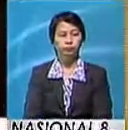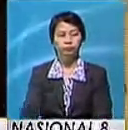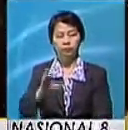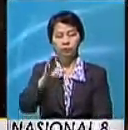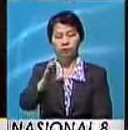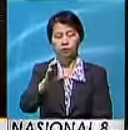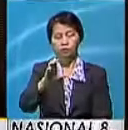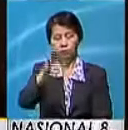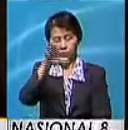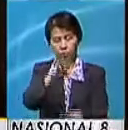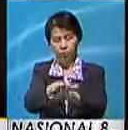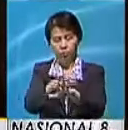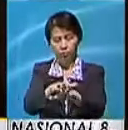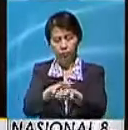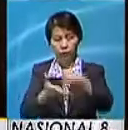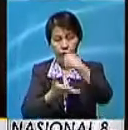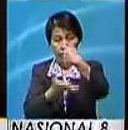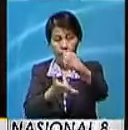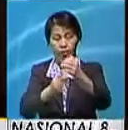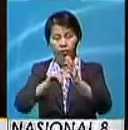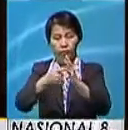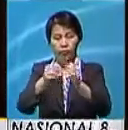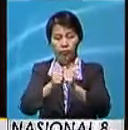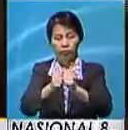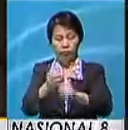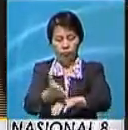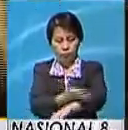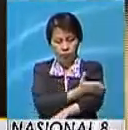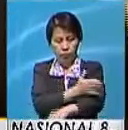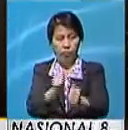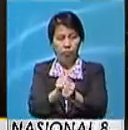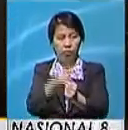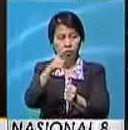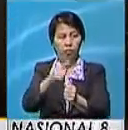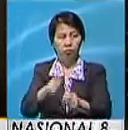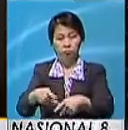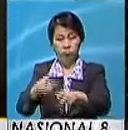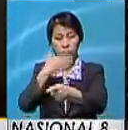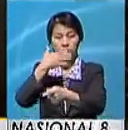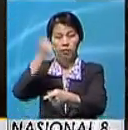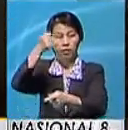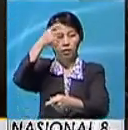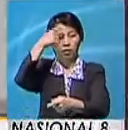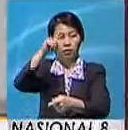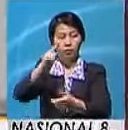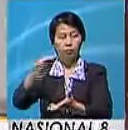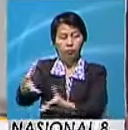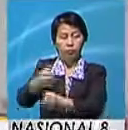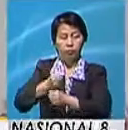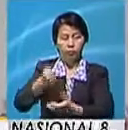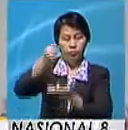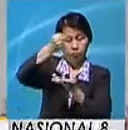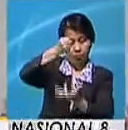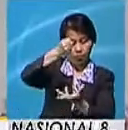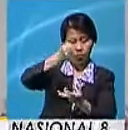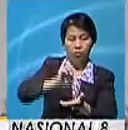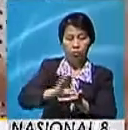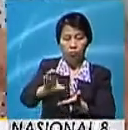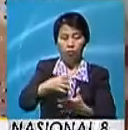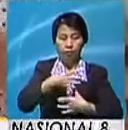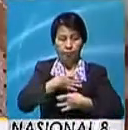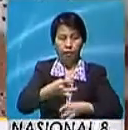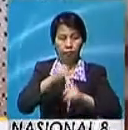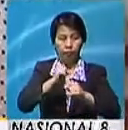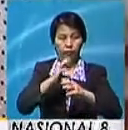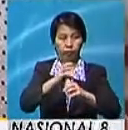Crowdfunding equity menyokong syarikat permulaan untuk berkembang dan merupakan platform terbaik untuk mengumpul dana. Pelabur berminat